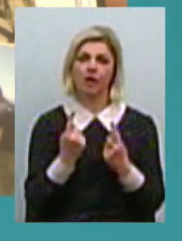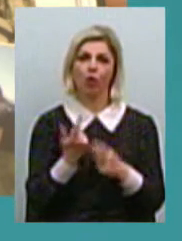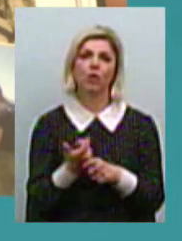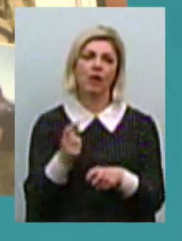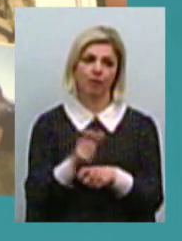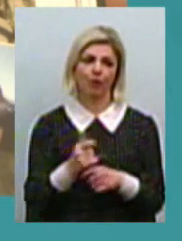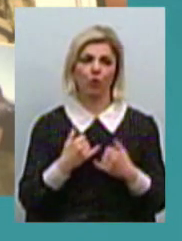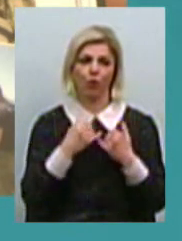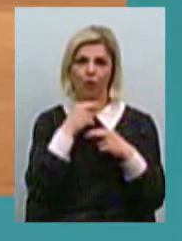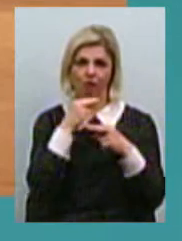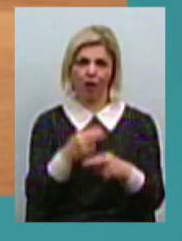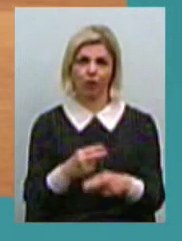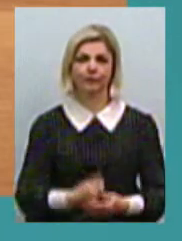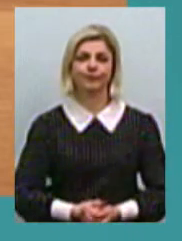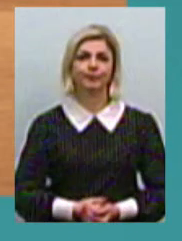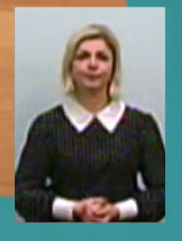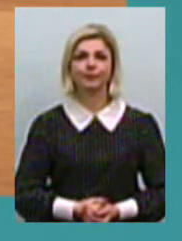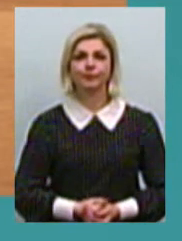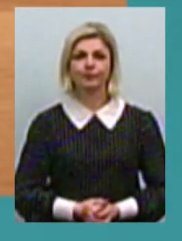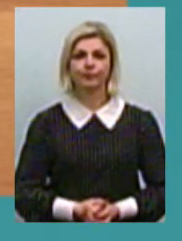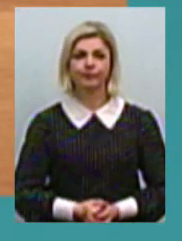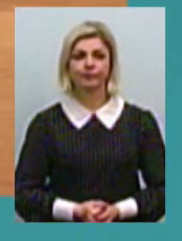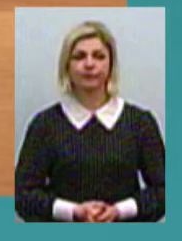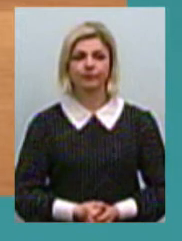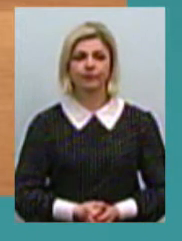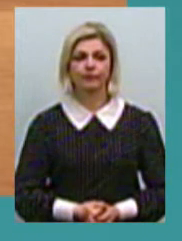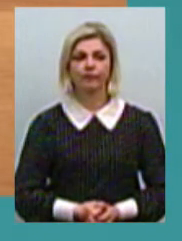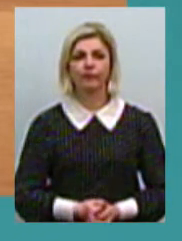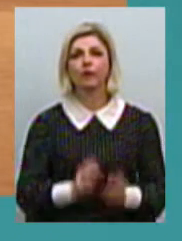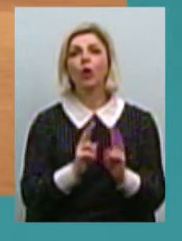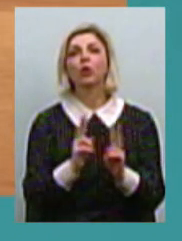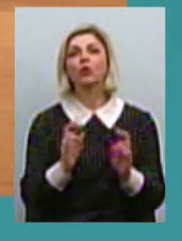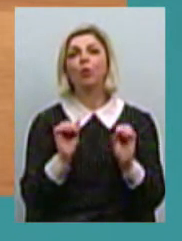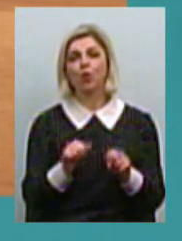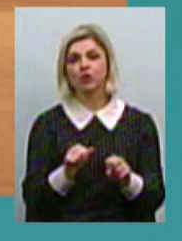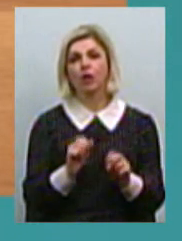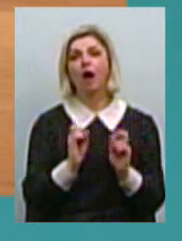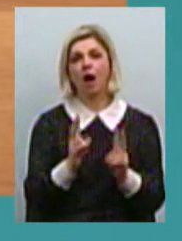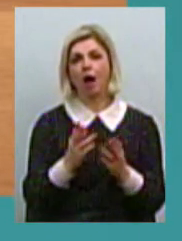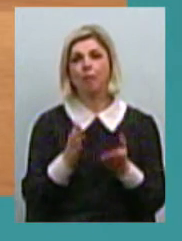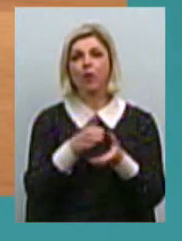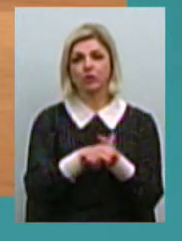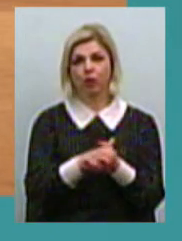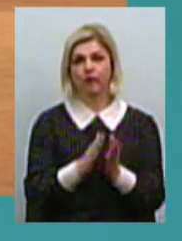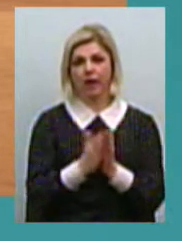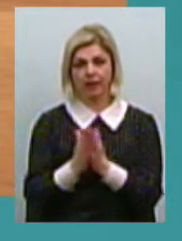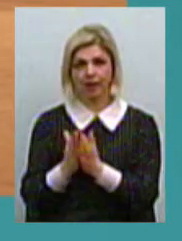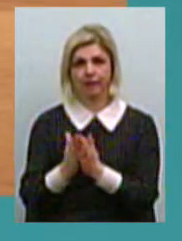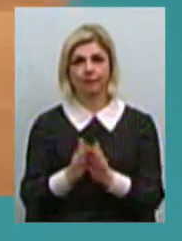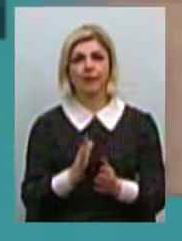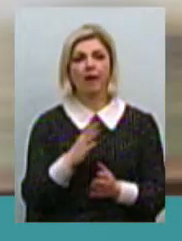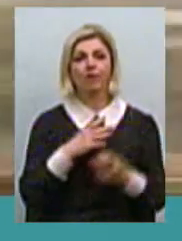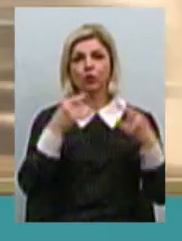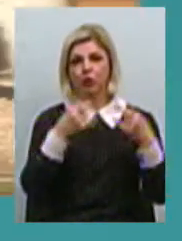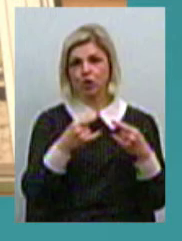увагу, скажімо так. І хто зможе, яким чином з нею познайомитися? Ще раз, в сюжеті трошки про це